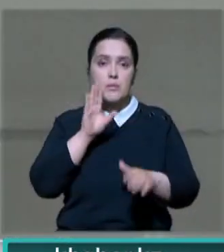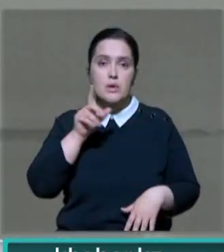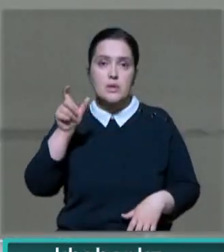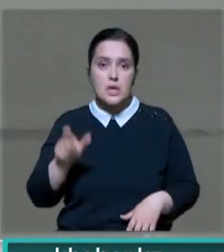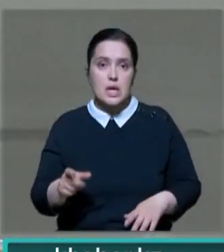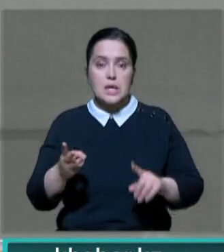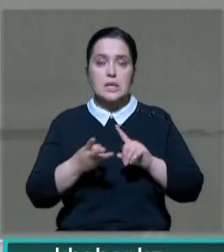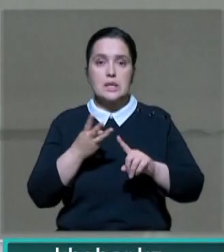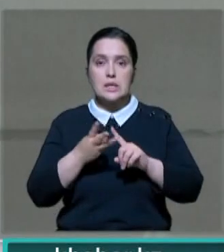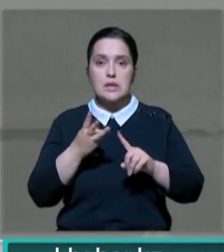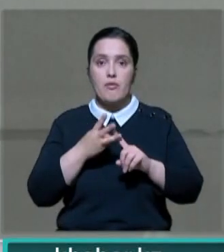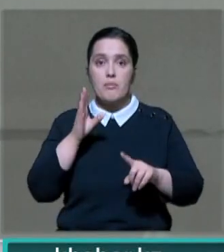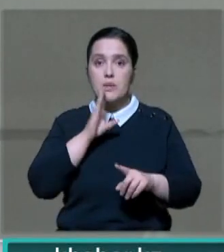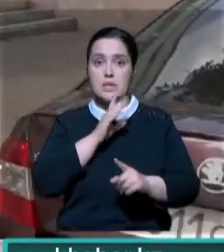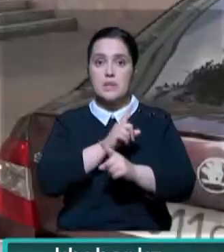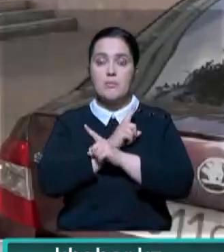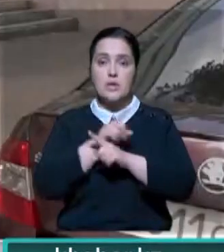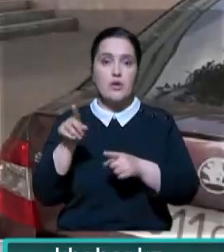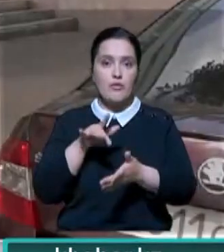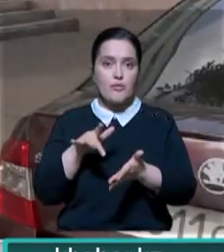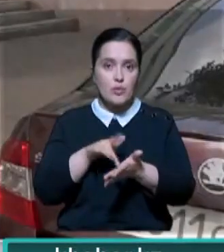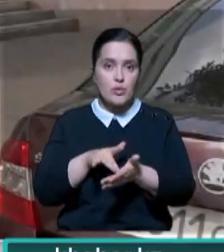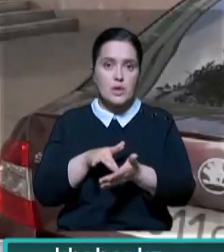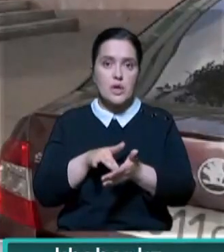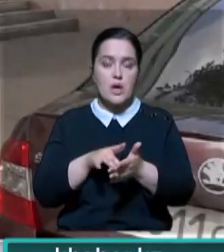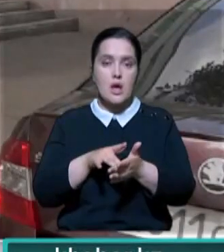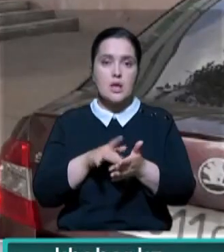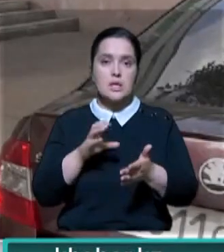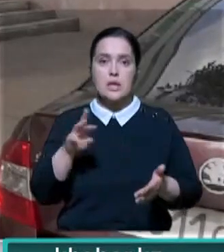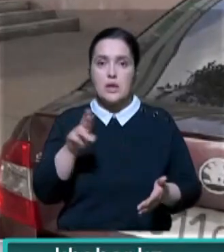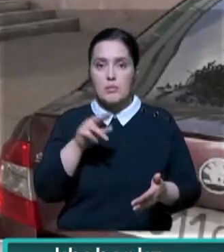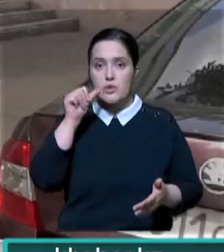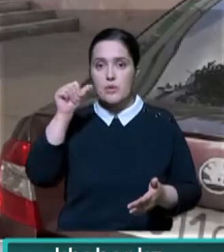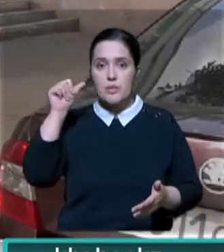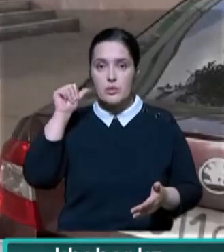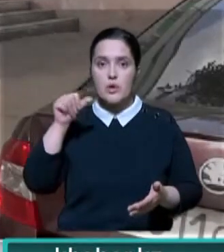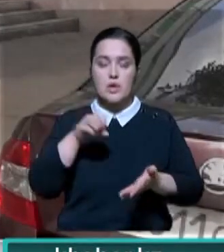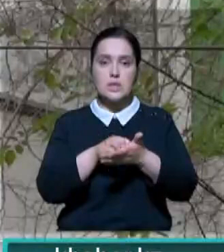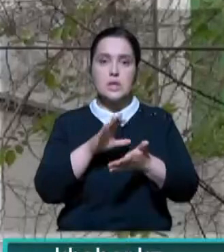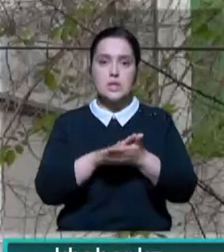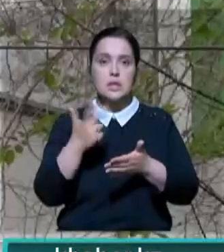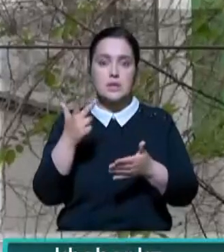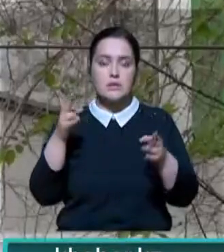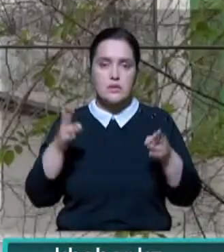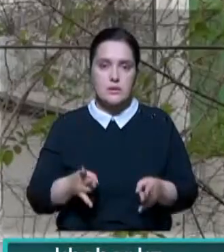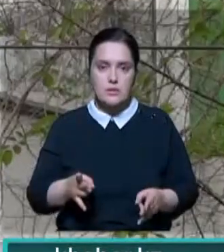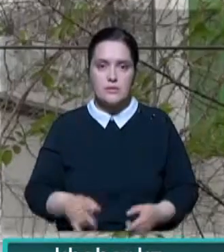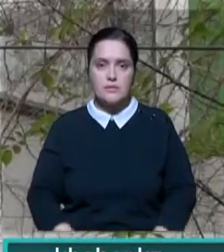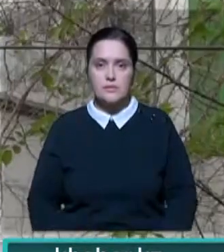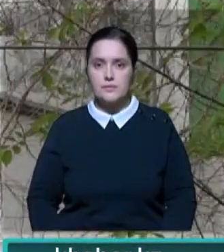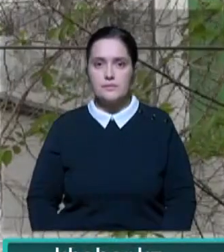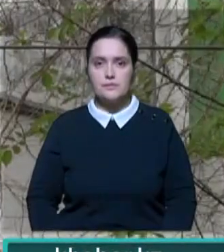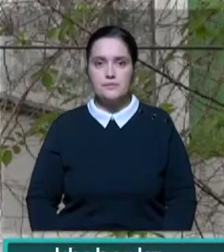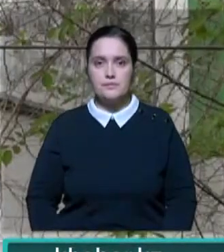гибели роженицы. Это третий факт материнской смертности в регионе с начала года. В прошлом году в области зарегистрировали 3